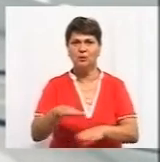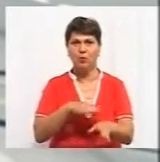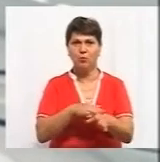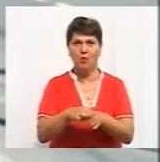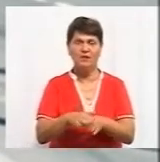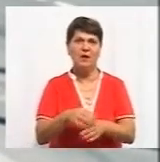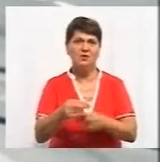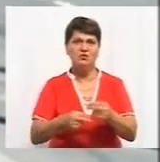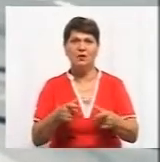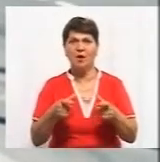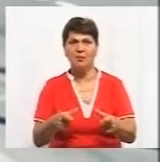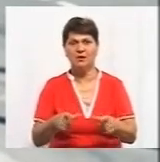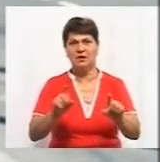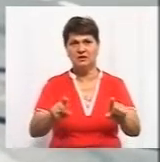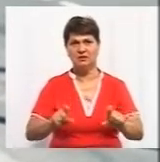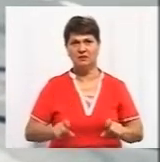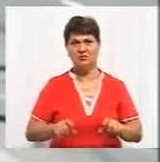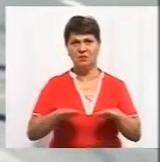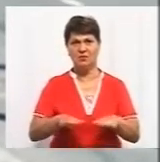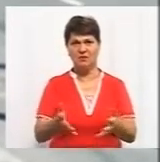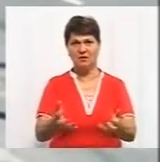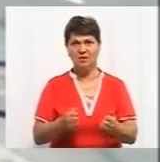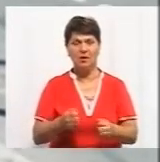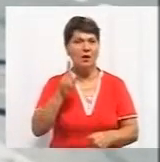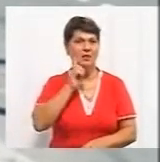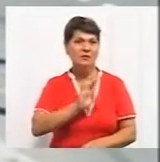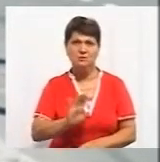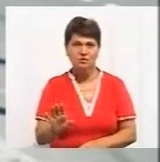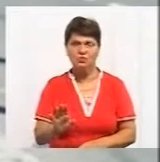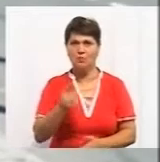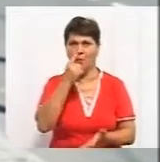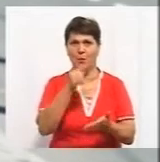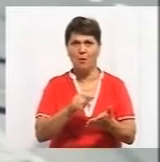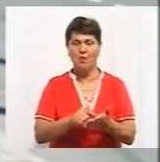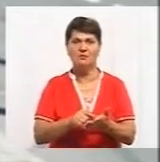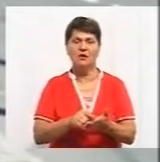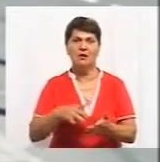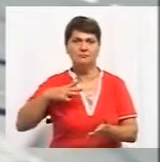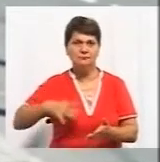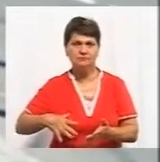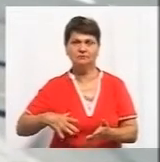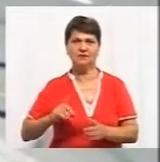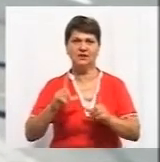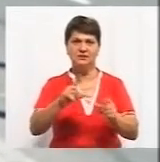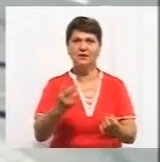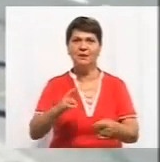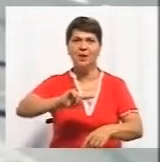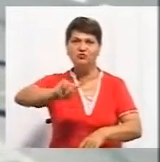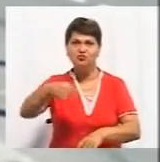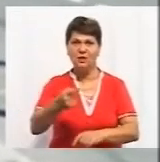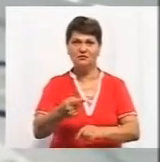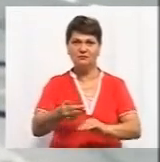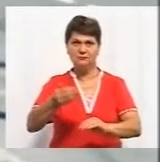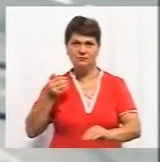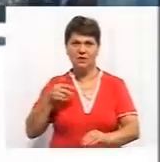про епідемію, тобто, беруть тільки маршрутку сидячі місця. Тобто, це вже є незручно добратися, що маєте вже виходити сісти на роботу, за годину треба виходити,